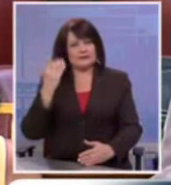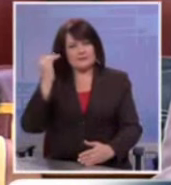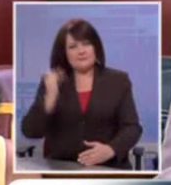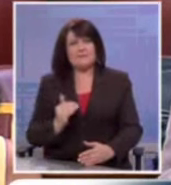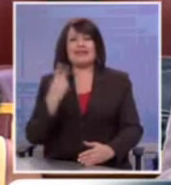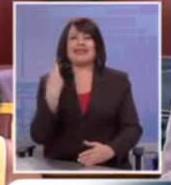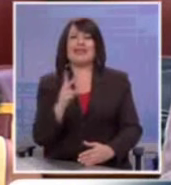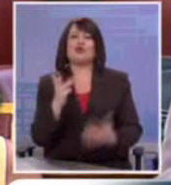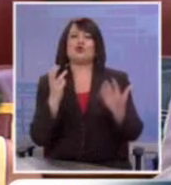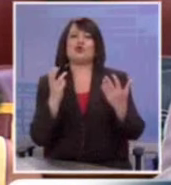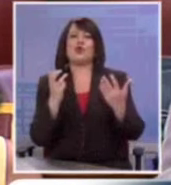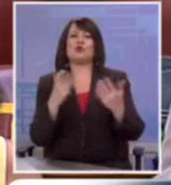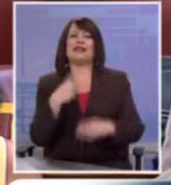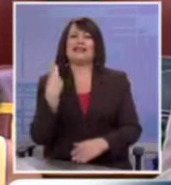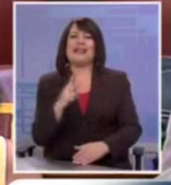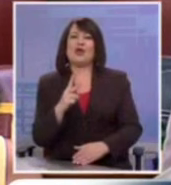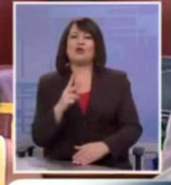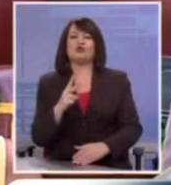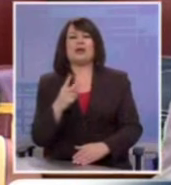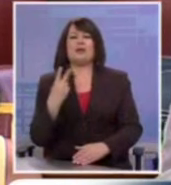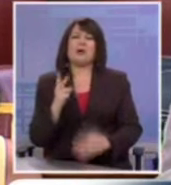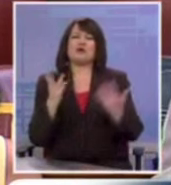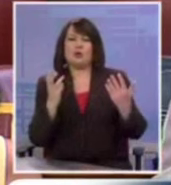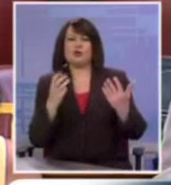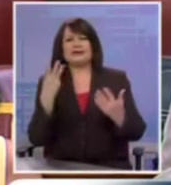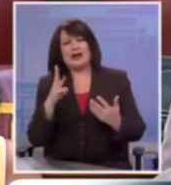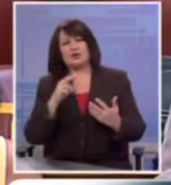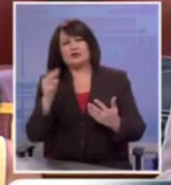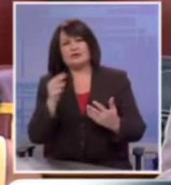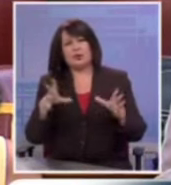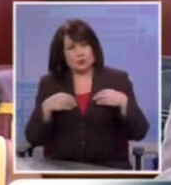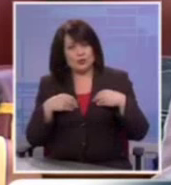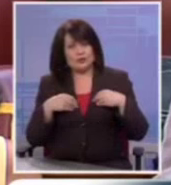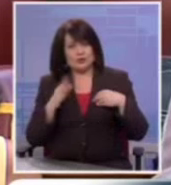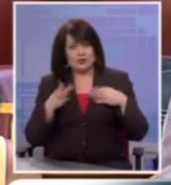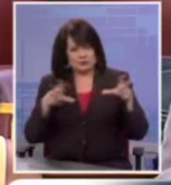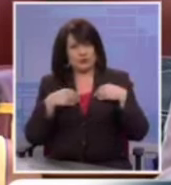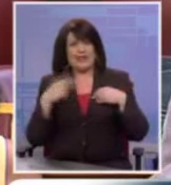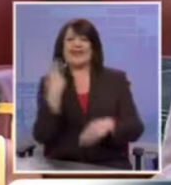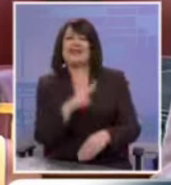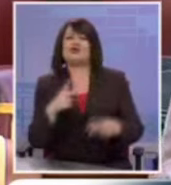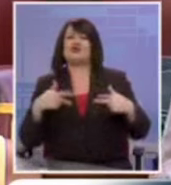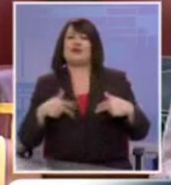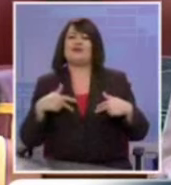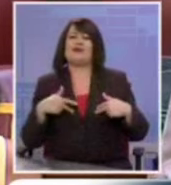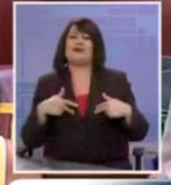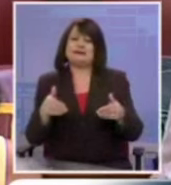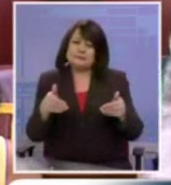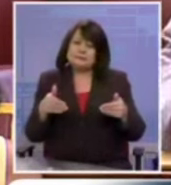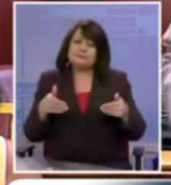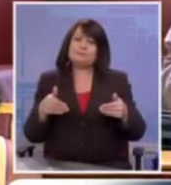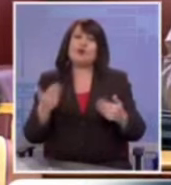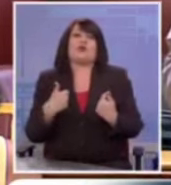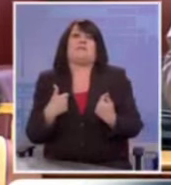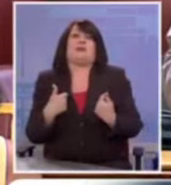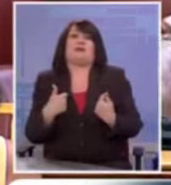στα 280 με 30 με 300 ευρώ. Το δεχόταν αυτό το πράγμα? Δική σας κυβέρνηση αναγκάστηκε να υποχωρήσει, κυρία Γεγέρογλου,